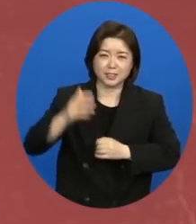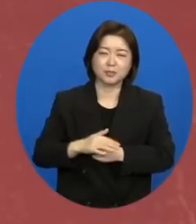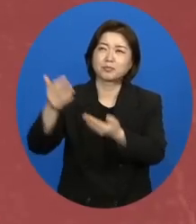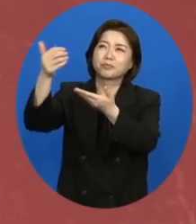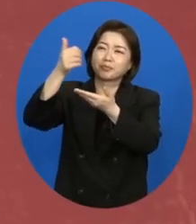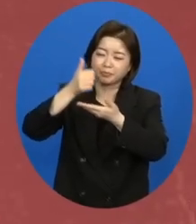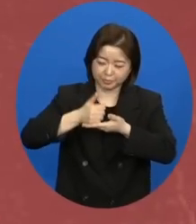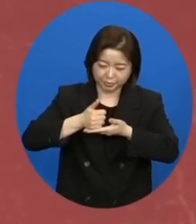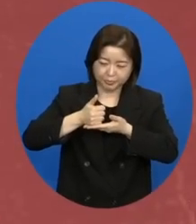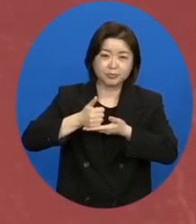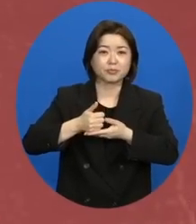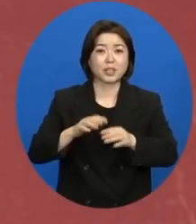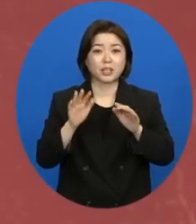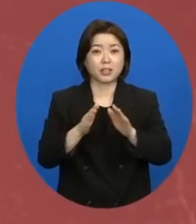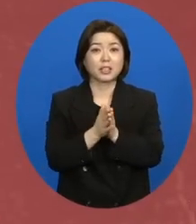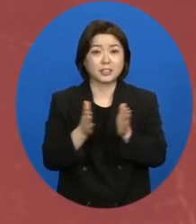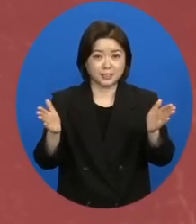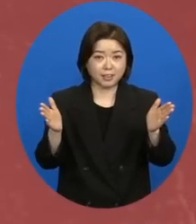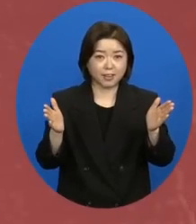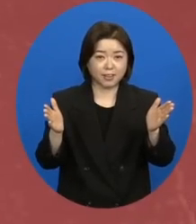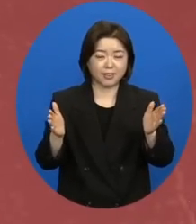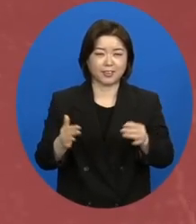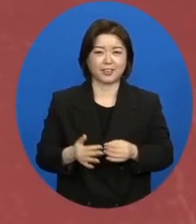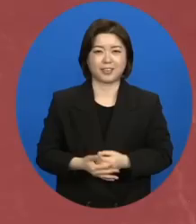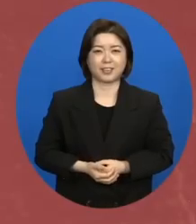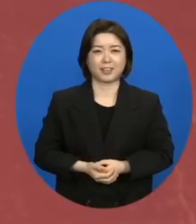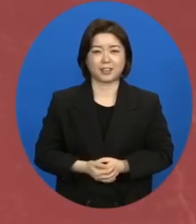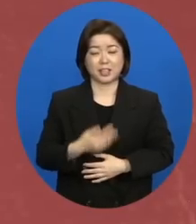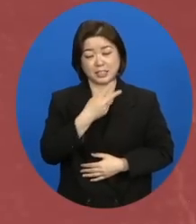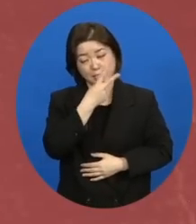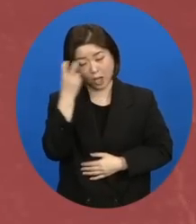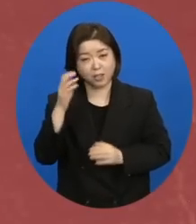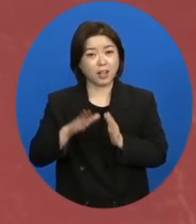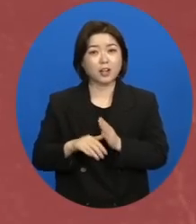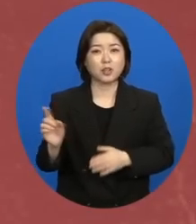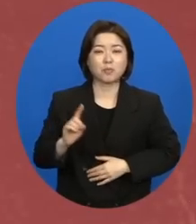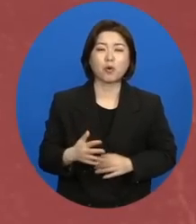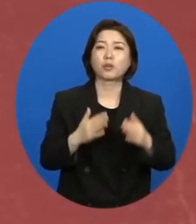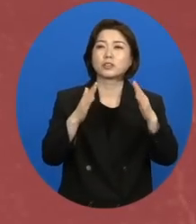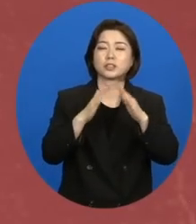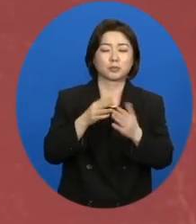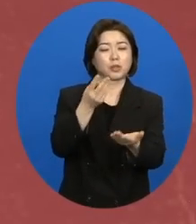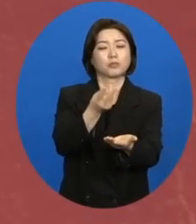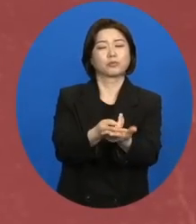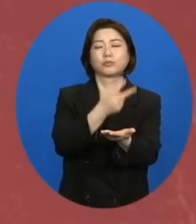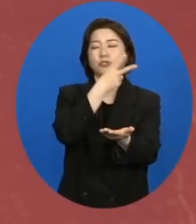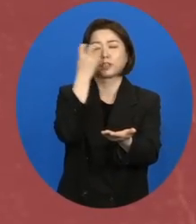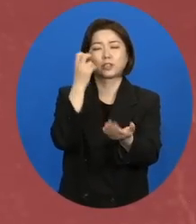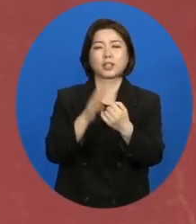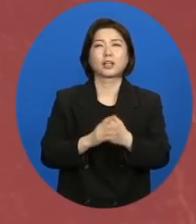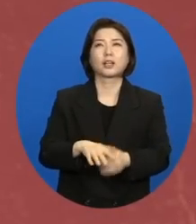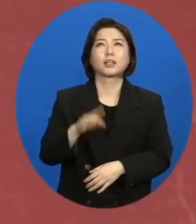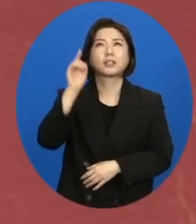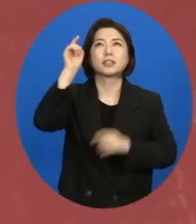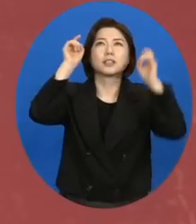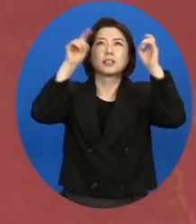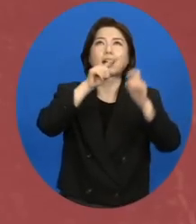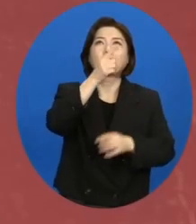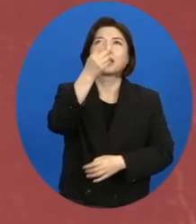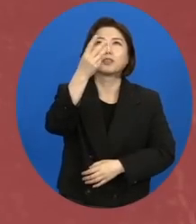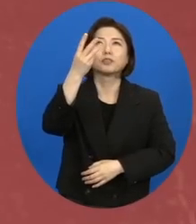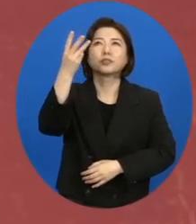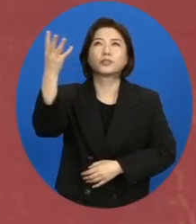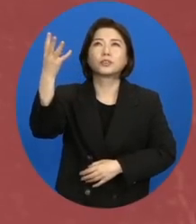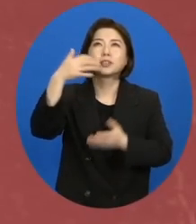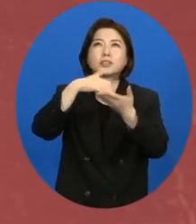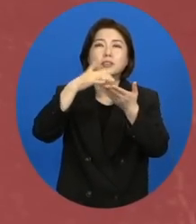초청합니다 그러고 시작하는 거예요. 잠잘 때 집에서 누워 잠자는데 뭐 양 한 마리, 양 두 마리, 양 세 마리